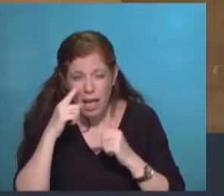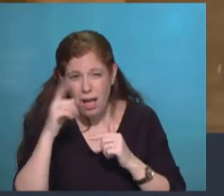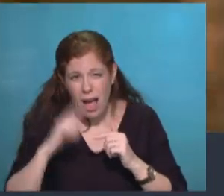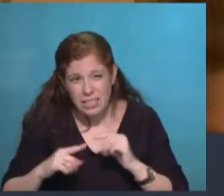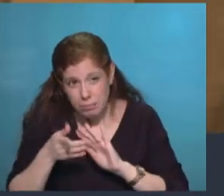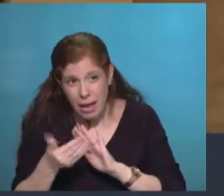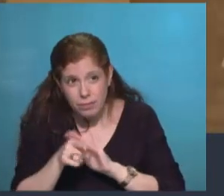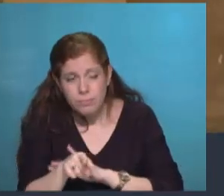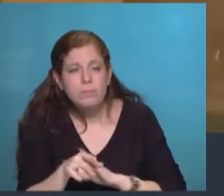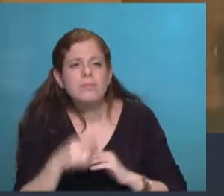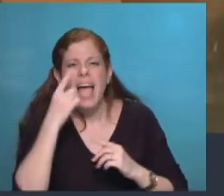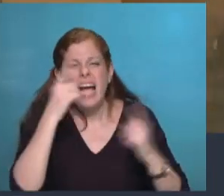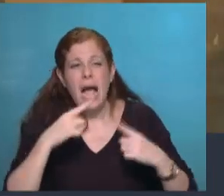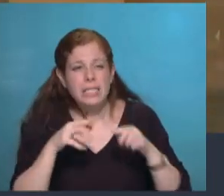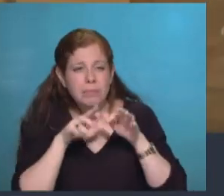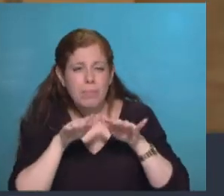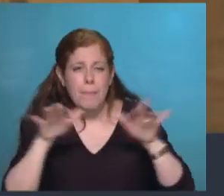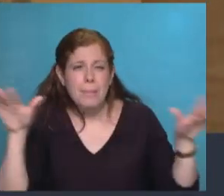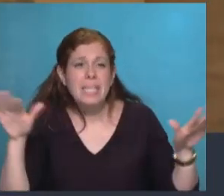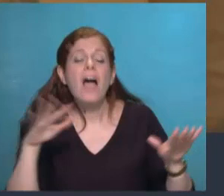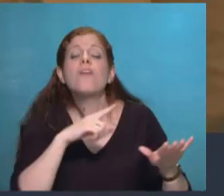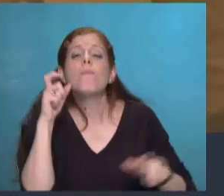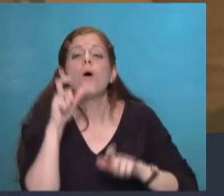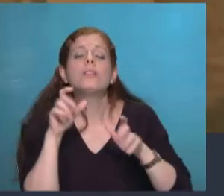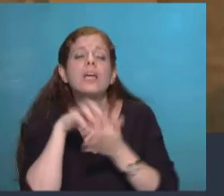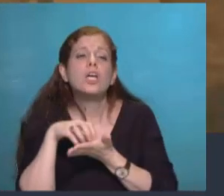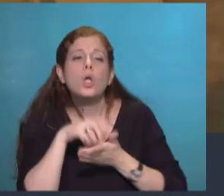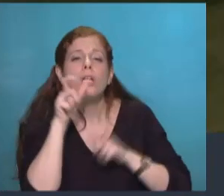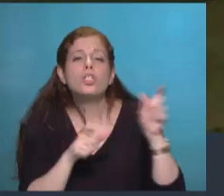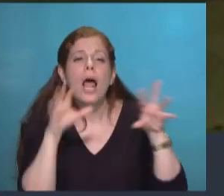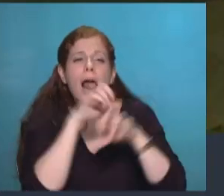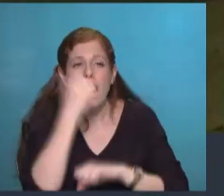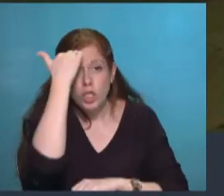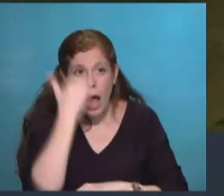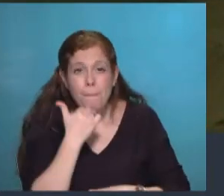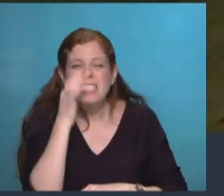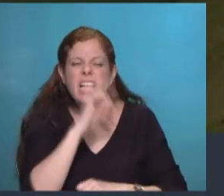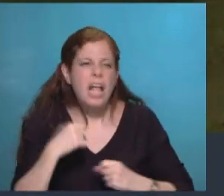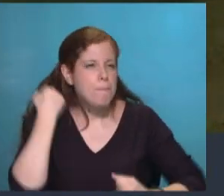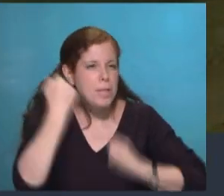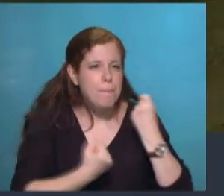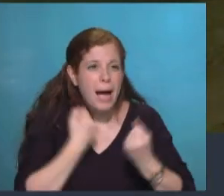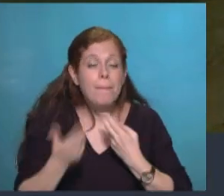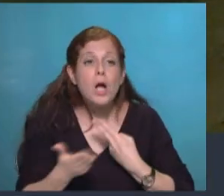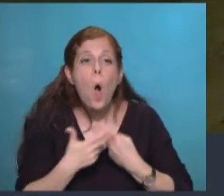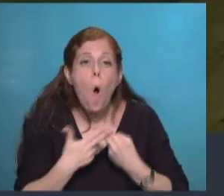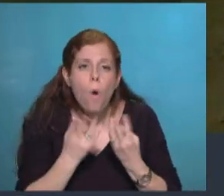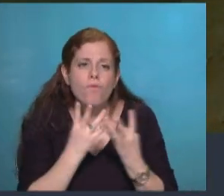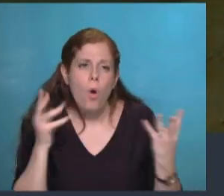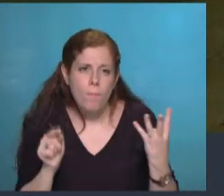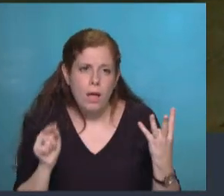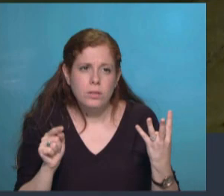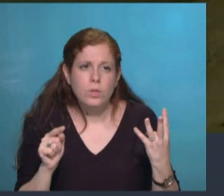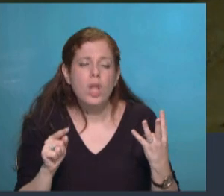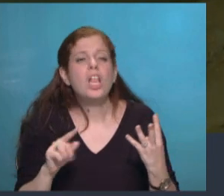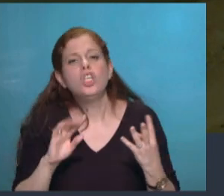הגז המדמיע מתפזר, אבל מאות אנשי יחידת הלילה של חמאס עדיין מתפרעים קרוב קרוב לחומה הזאת שמקיפה